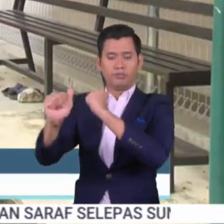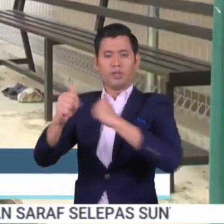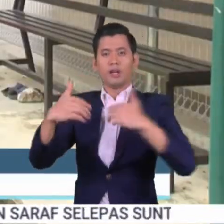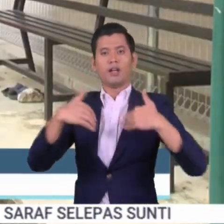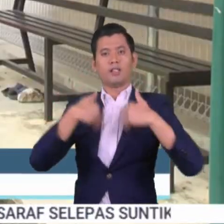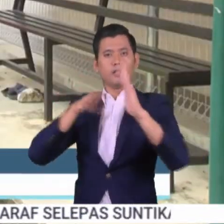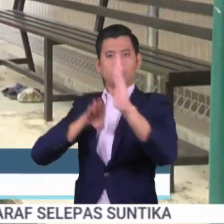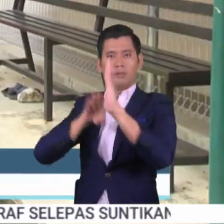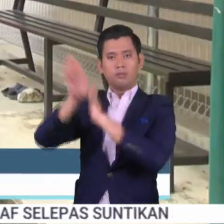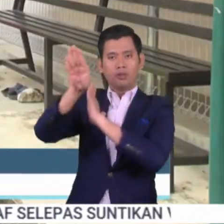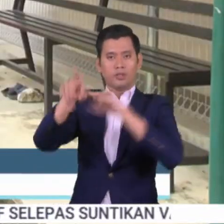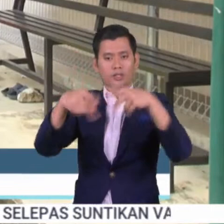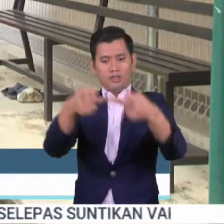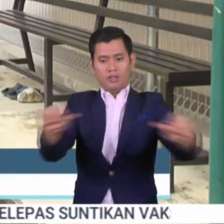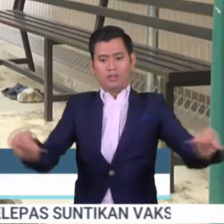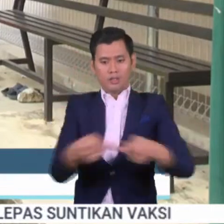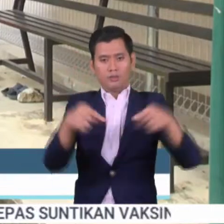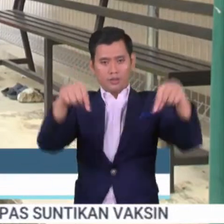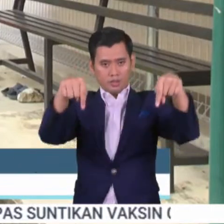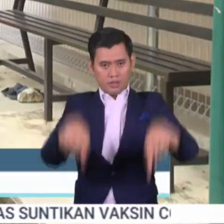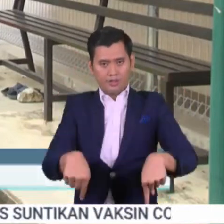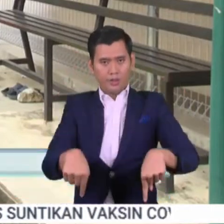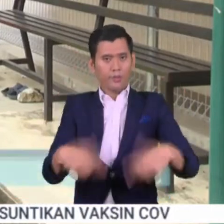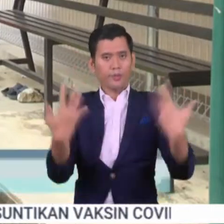pembangunan di kawasan sini. Tempat rock climbing,